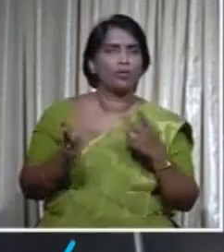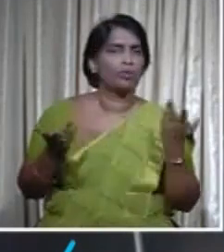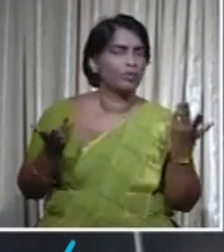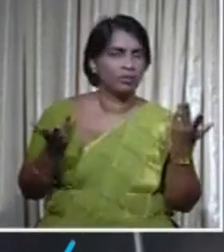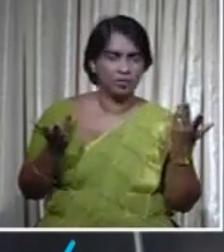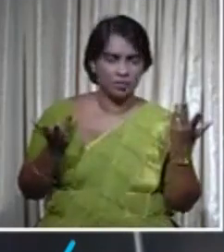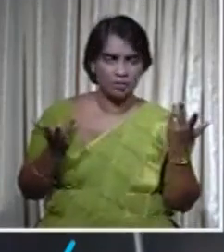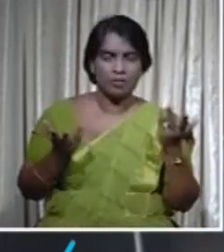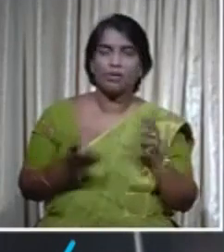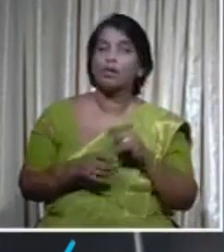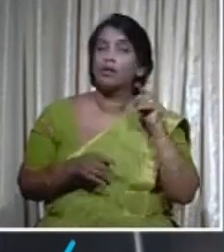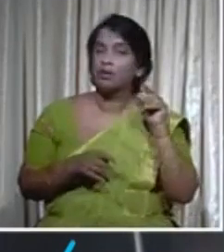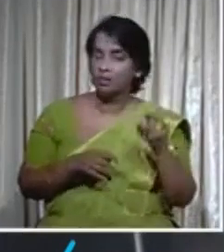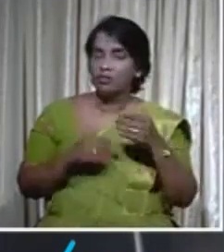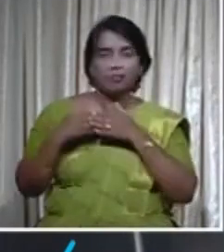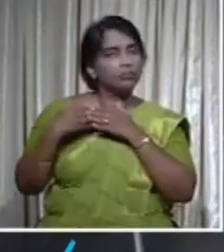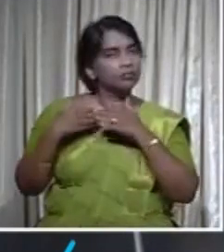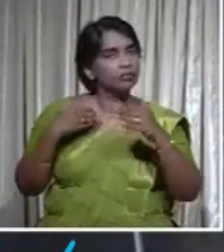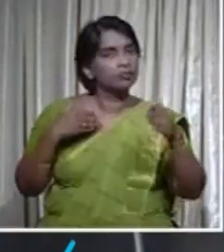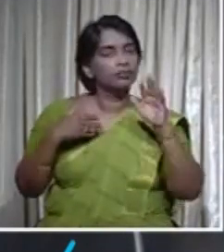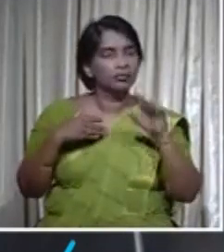அந்த